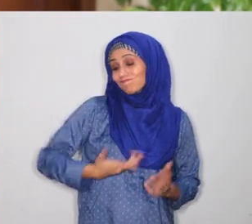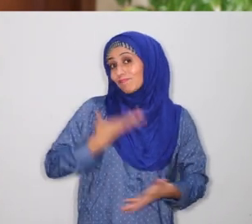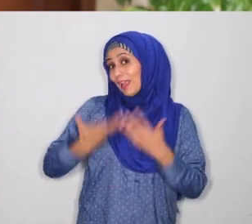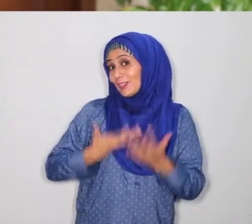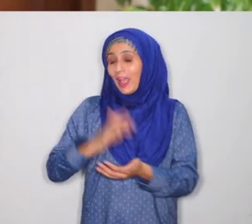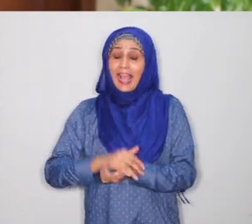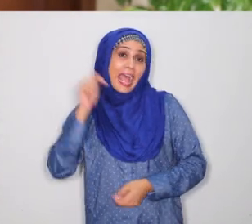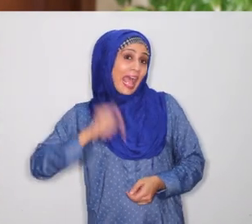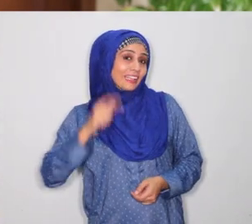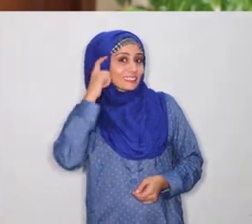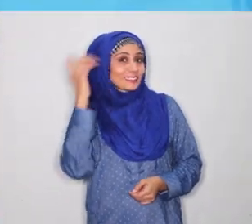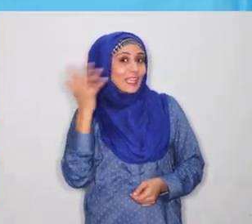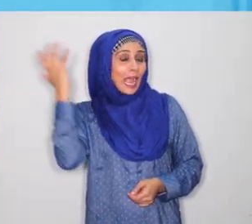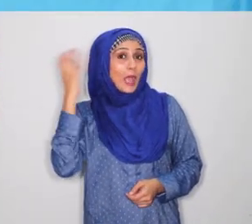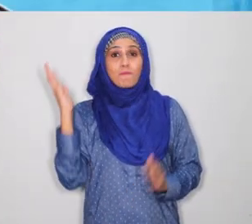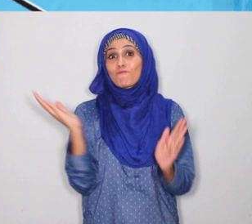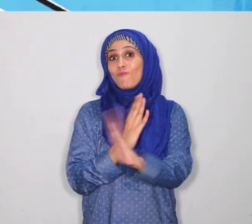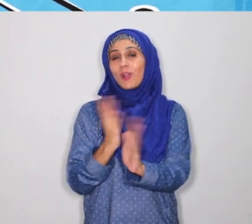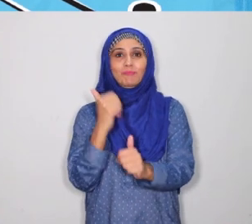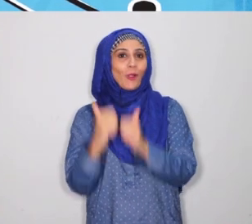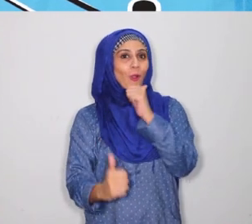सुनो। और आज की कहानी है मौसम का